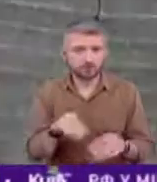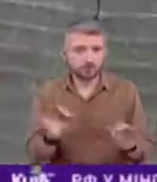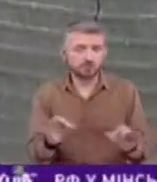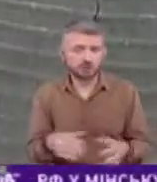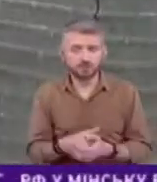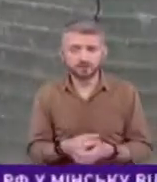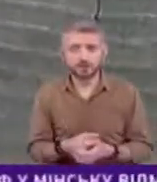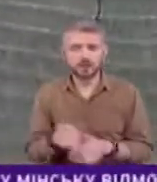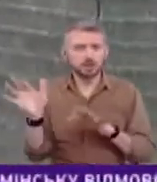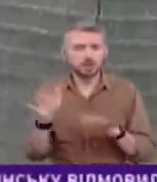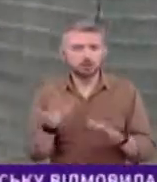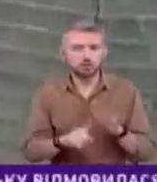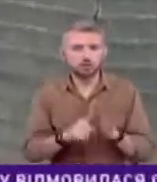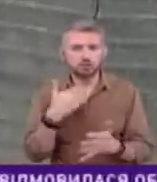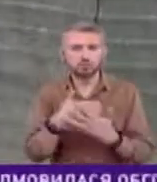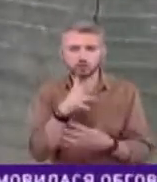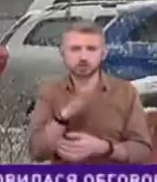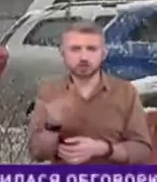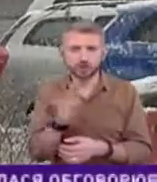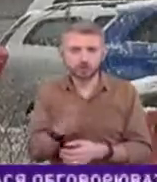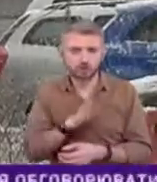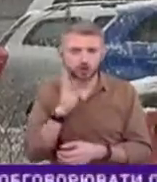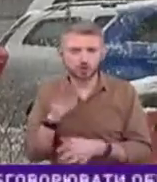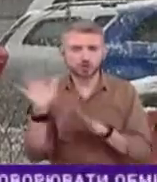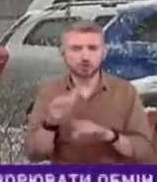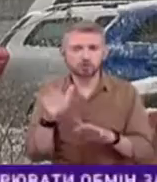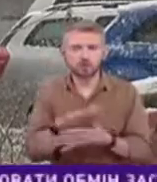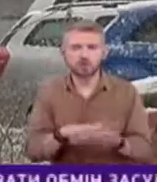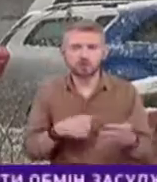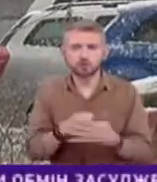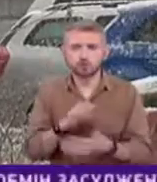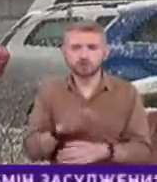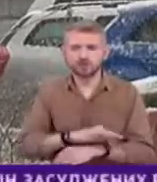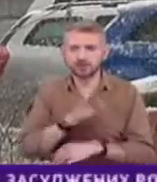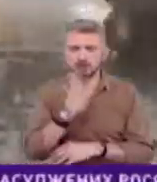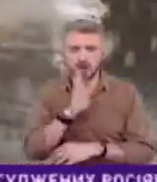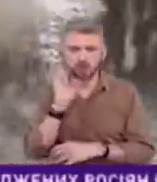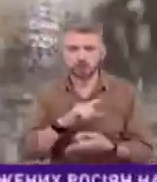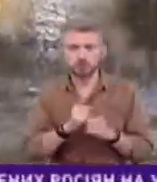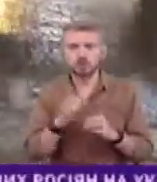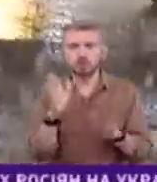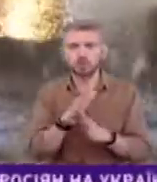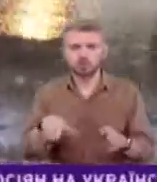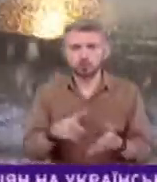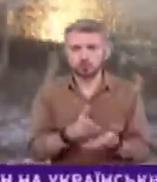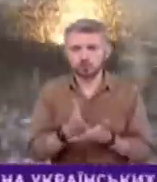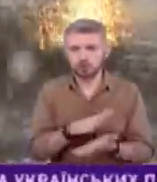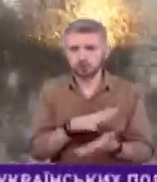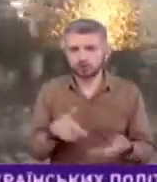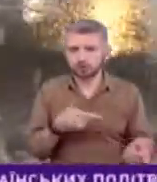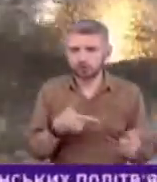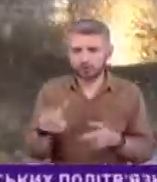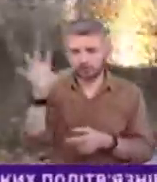нормально. Сипати почало близько 4-ї ранку. Снігопад тривав до світанку. До зміни погоди дорожники були готові.